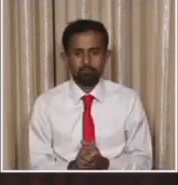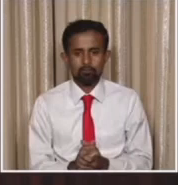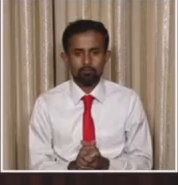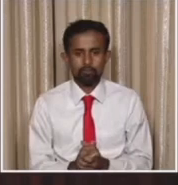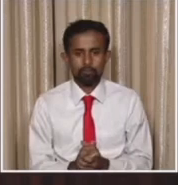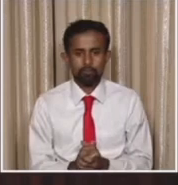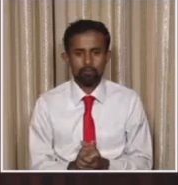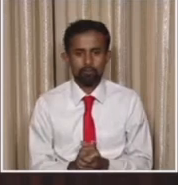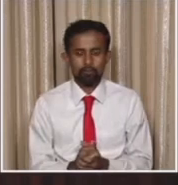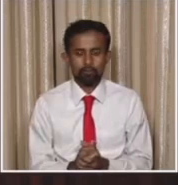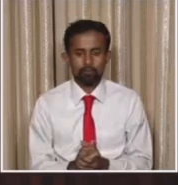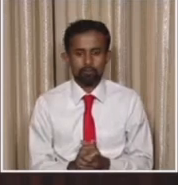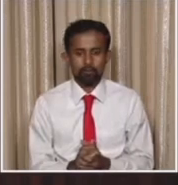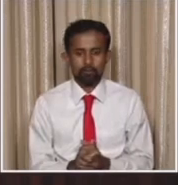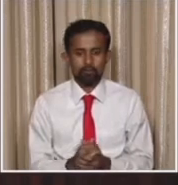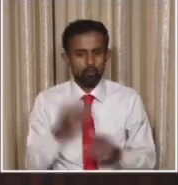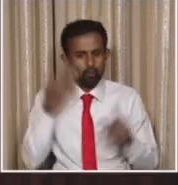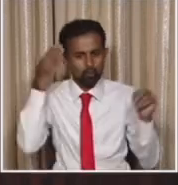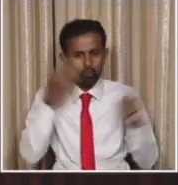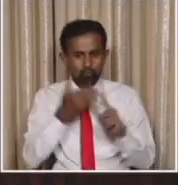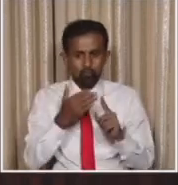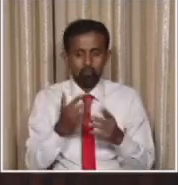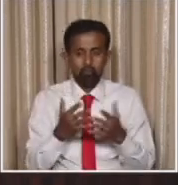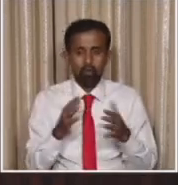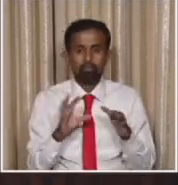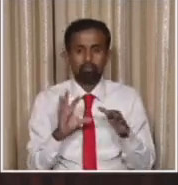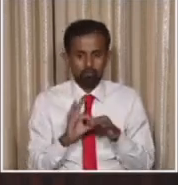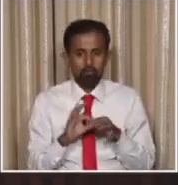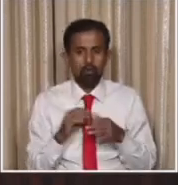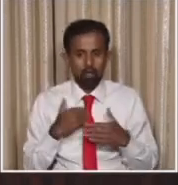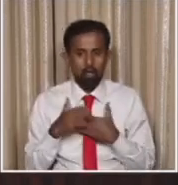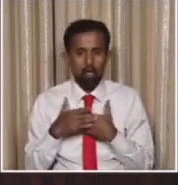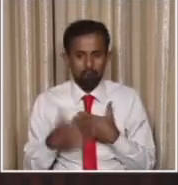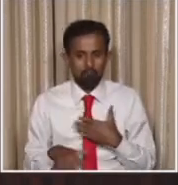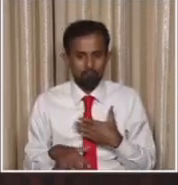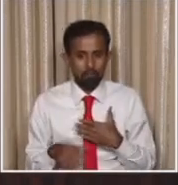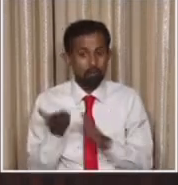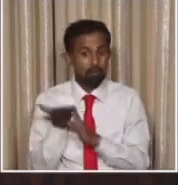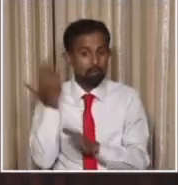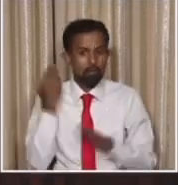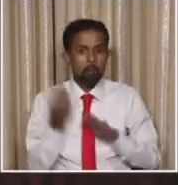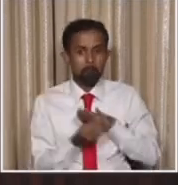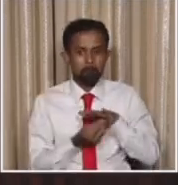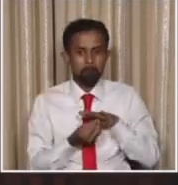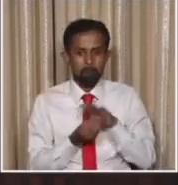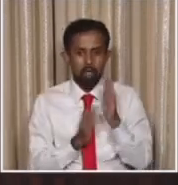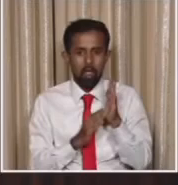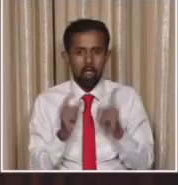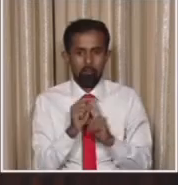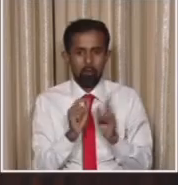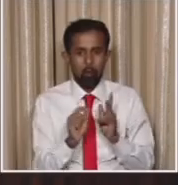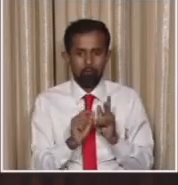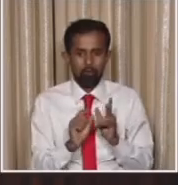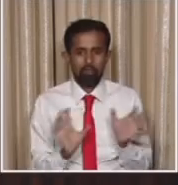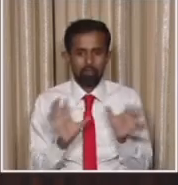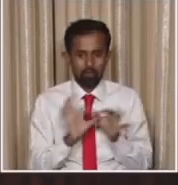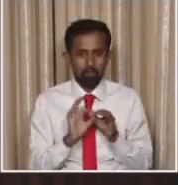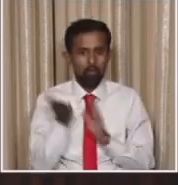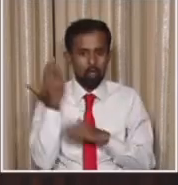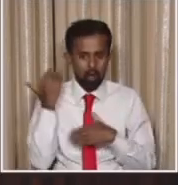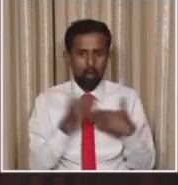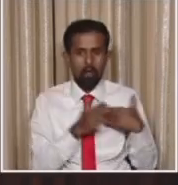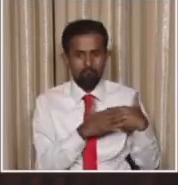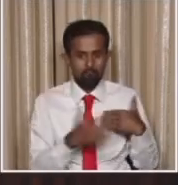මේ විෂයට මගේ ලොකු සම්බන්ධයක් තියෙනවා මම ඉස්සර හිටපු පරිසර අමාත්‍යාංශයට සම්බන්ධ වෙලා වැඩ කරලා